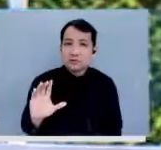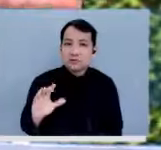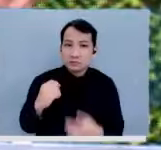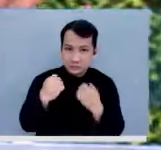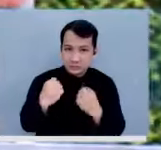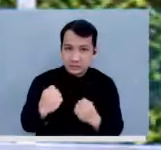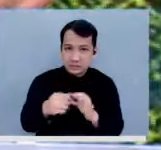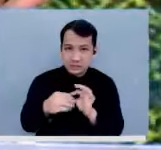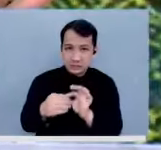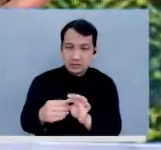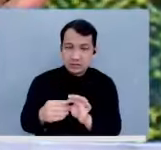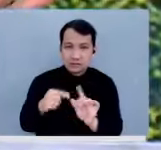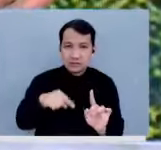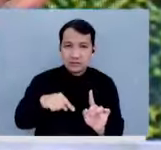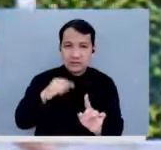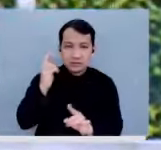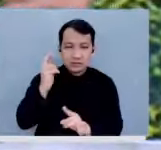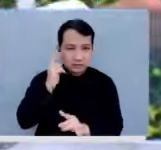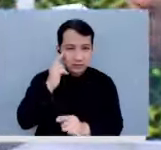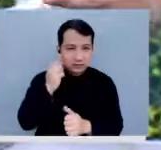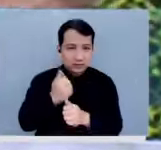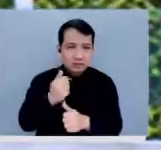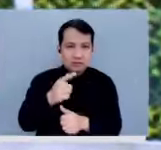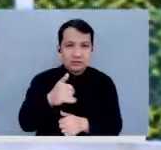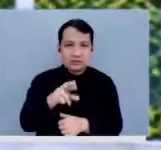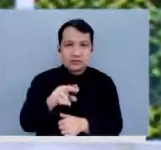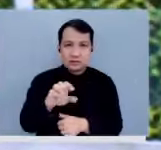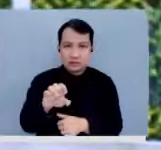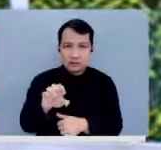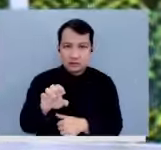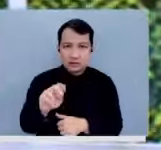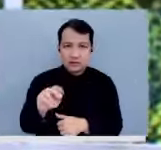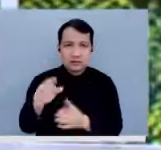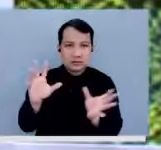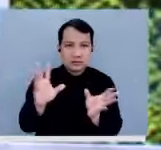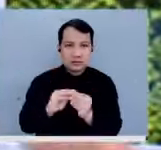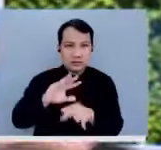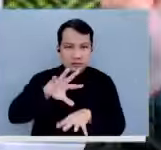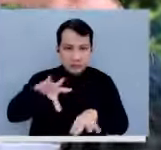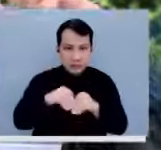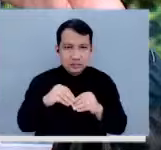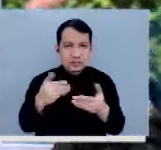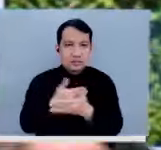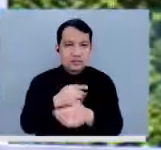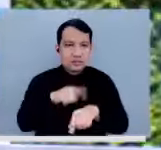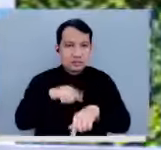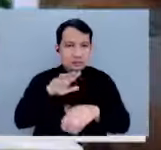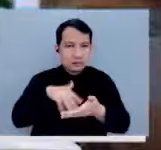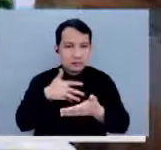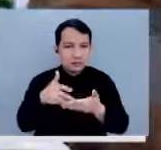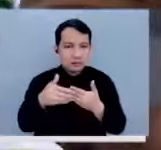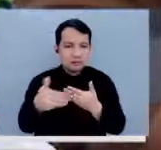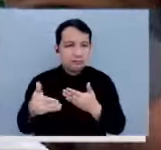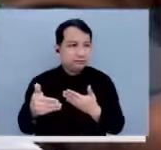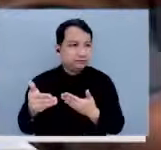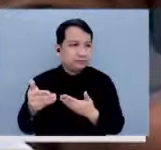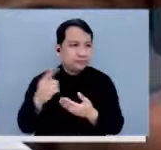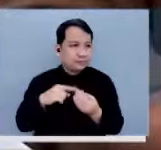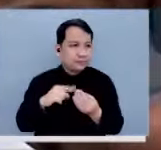at one of the talagang assets ng Gracenote is that you're able to adapt, no? Yes. To the times. Yes, kasi exactly. Yun,